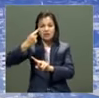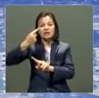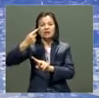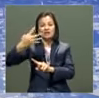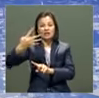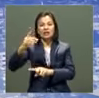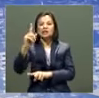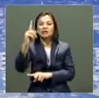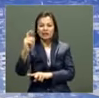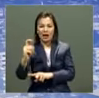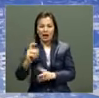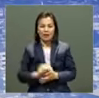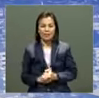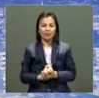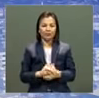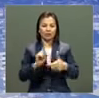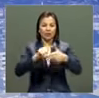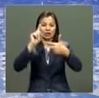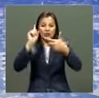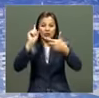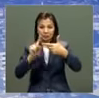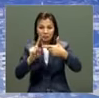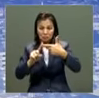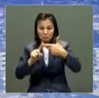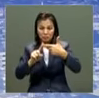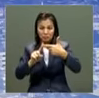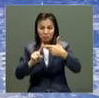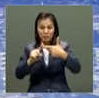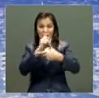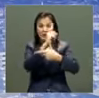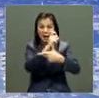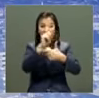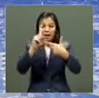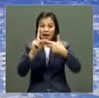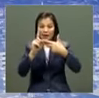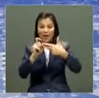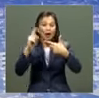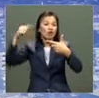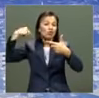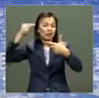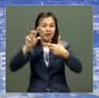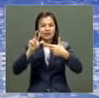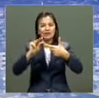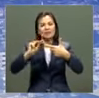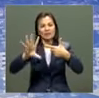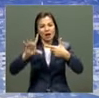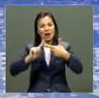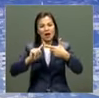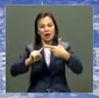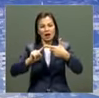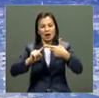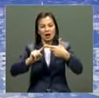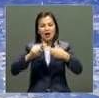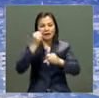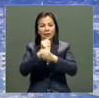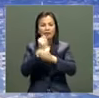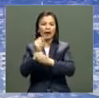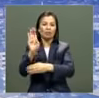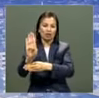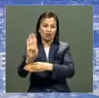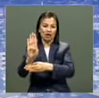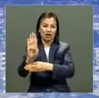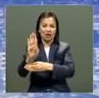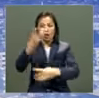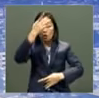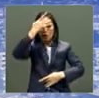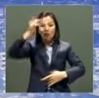ไปรายที่45ครับเป็นผู้ป่วยหญิงอายุ35ปีอาชีพพนักงานบริษัทโรคประ